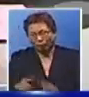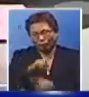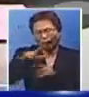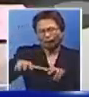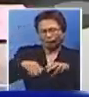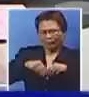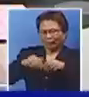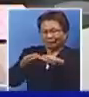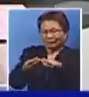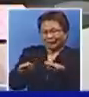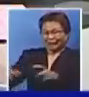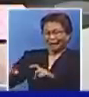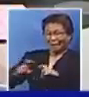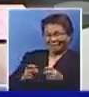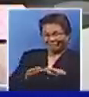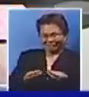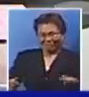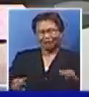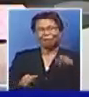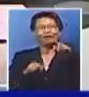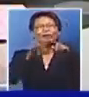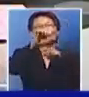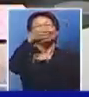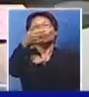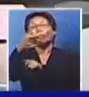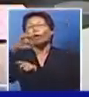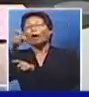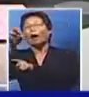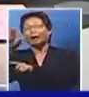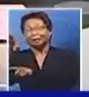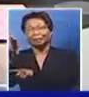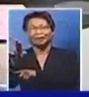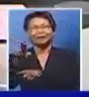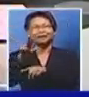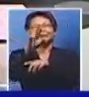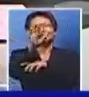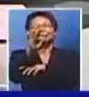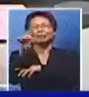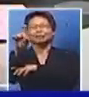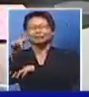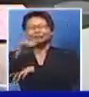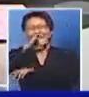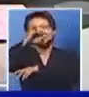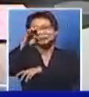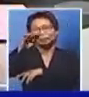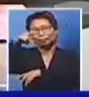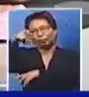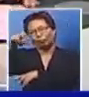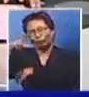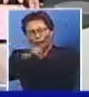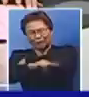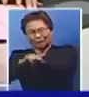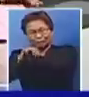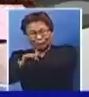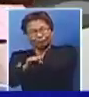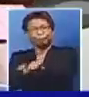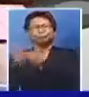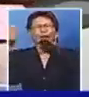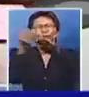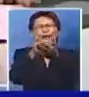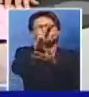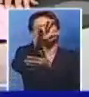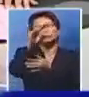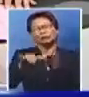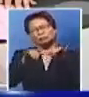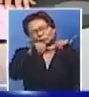apabila menerima tanah pemberian Felda seluas 10 ekar di tanah rancangan Felda Palung 5, Jempol, Negeri Sembilan. Hampir 38